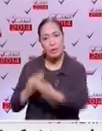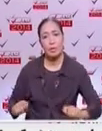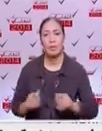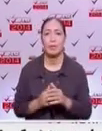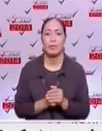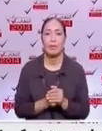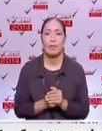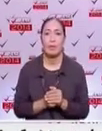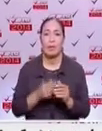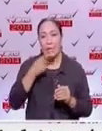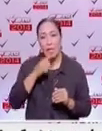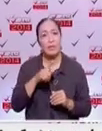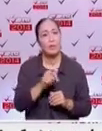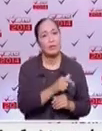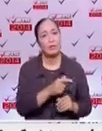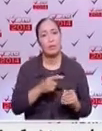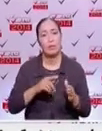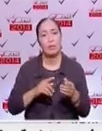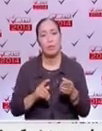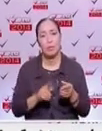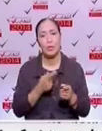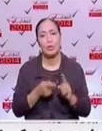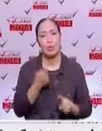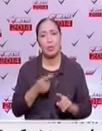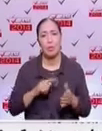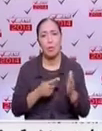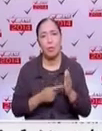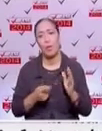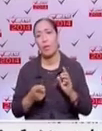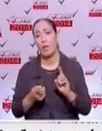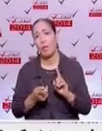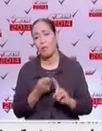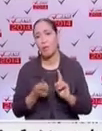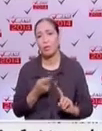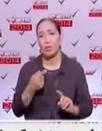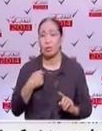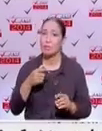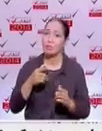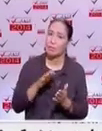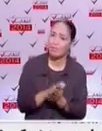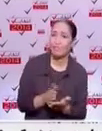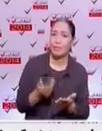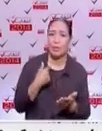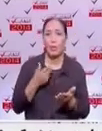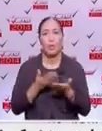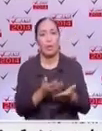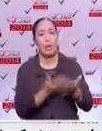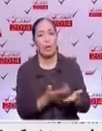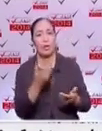الجهة، لأننا نعتقد أننا الأقرب من تلمس مشاكلهم ومشاغلهم.